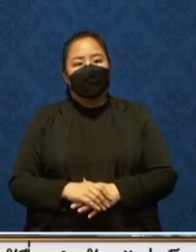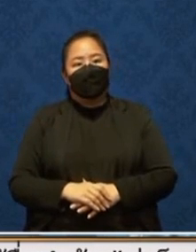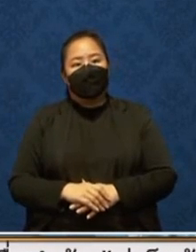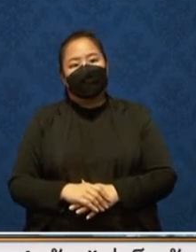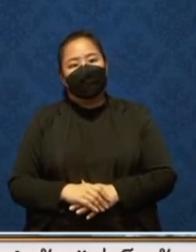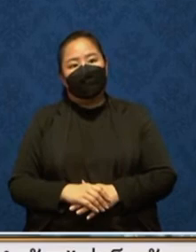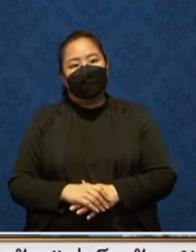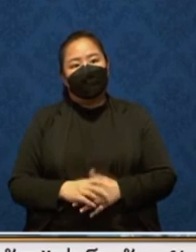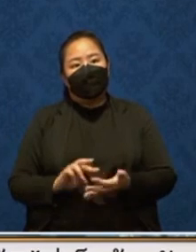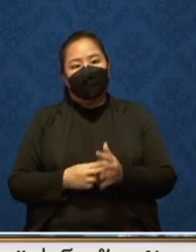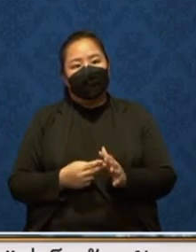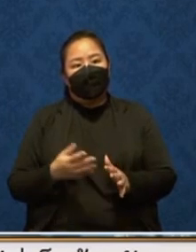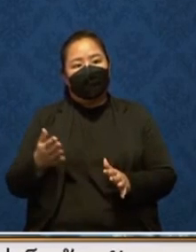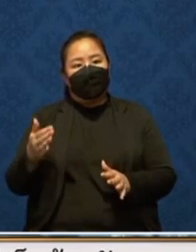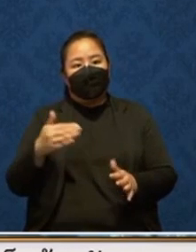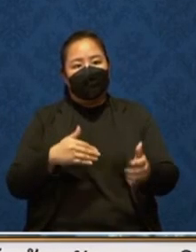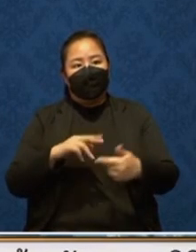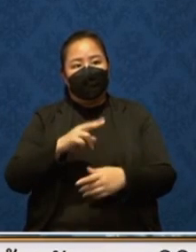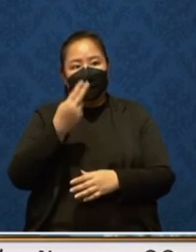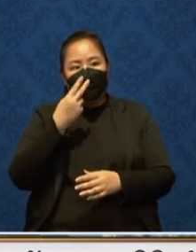าพทโดนเวนคืนมาแล้ว